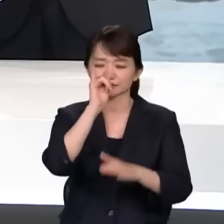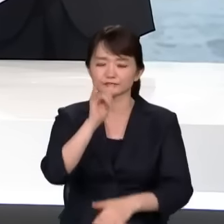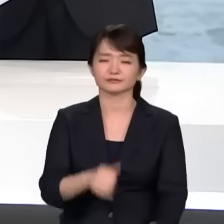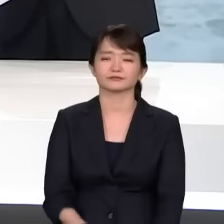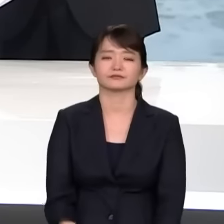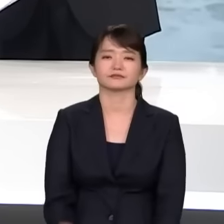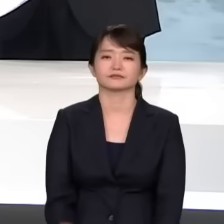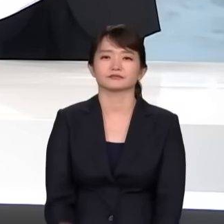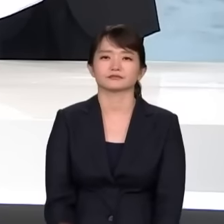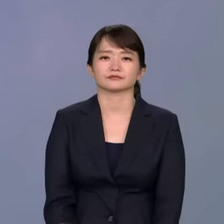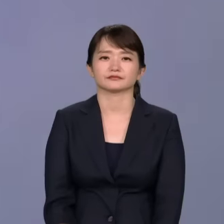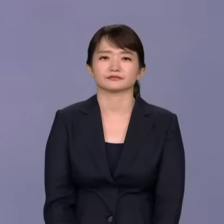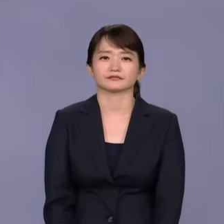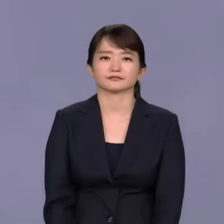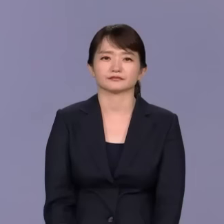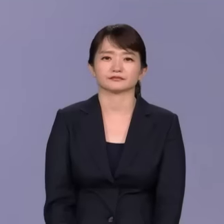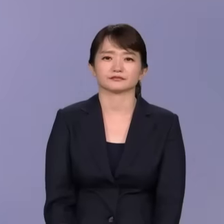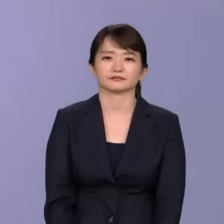설명해드립니다.